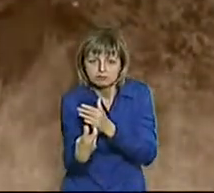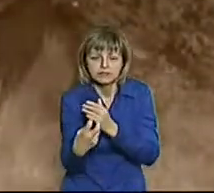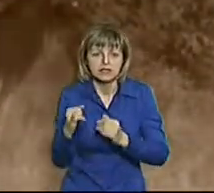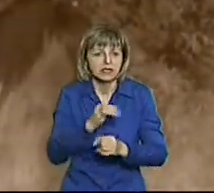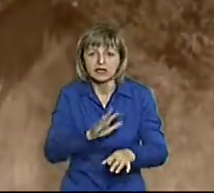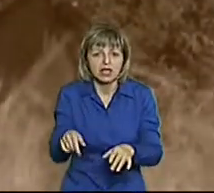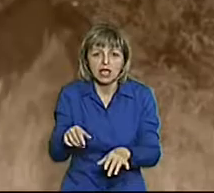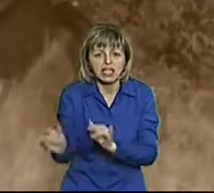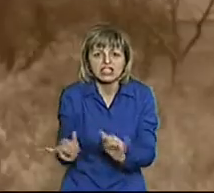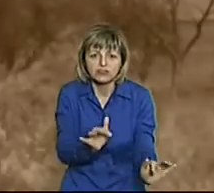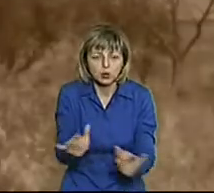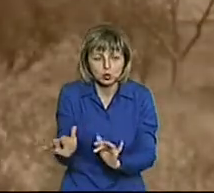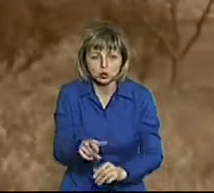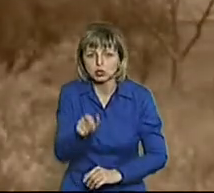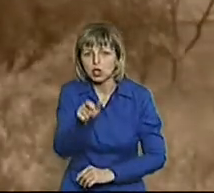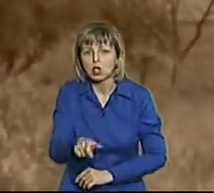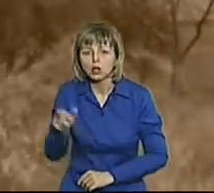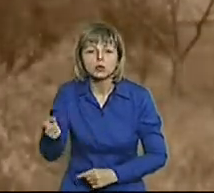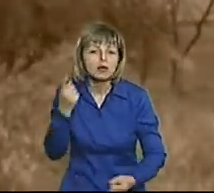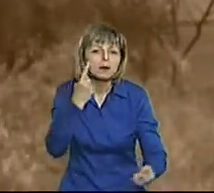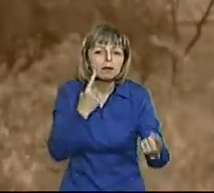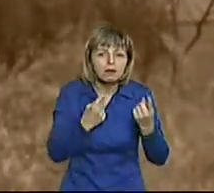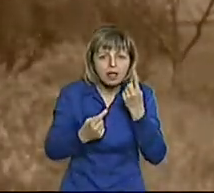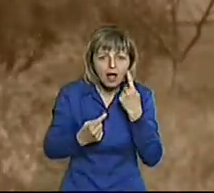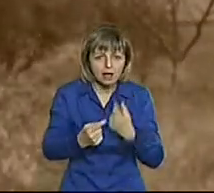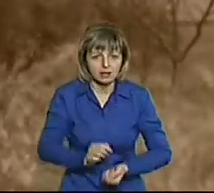ворушуся. Люди плакали.